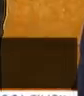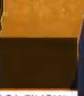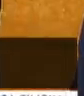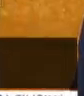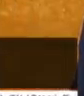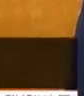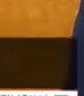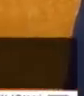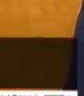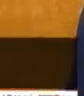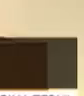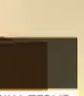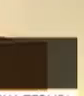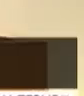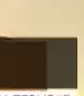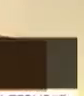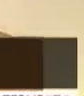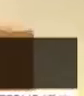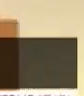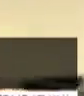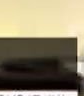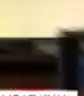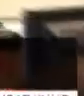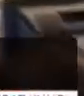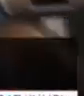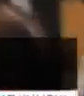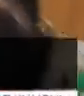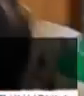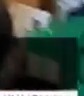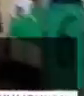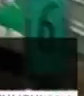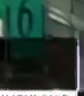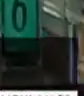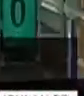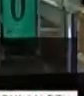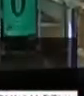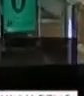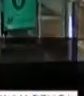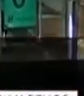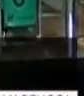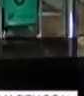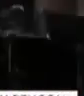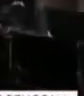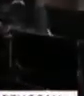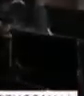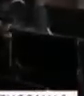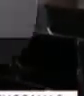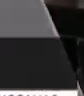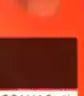Dividen TH menyalahi Akta Tabung Haji sejak 2014.